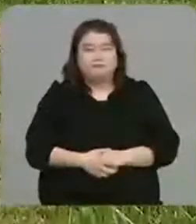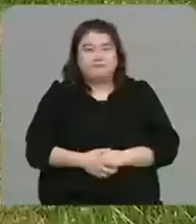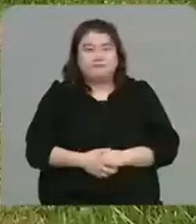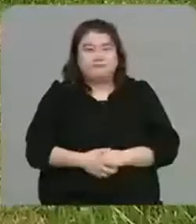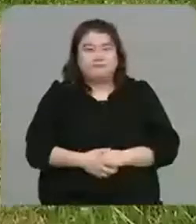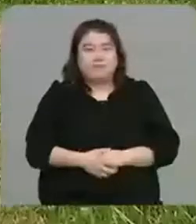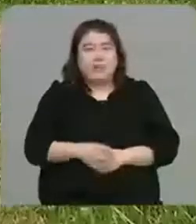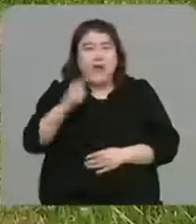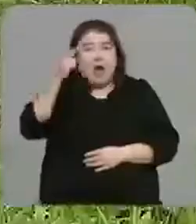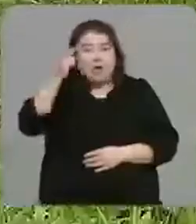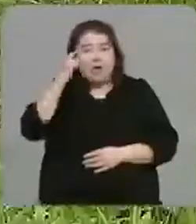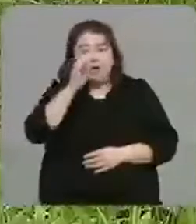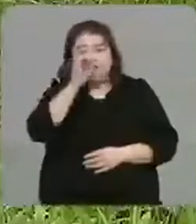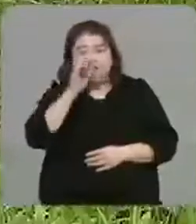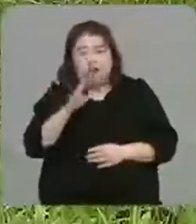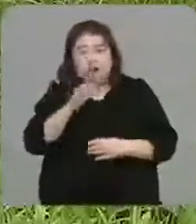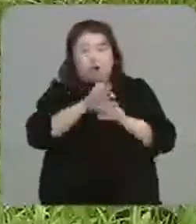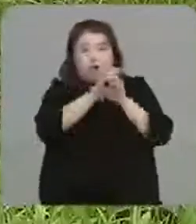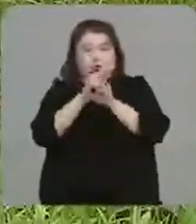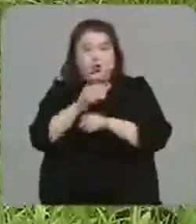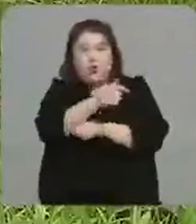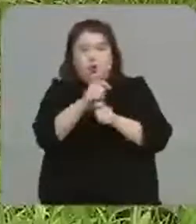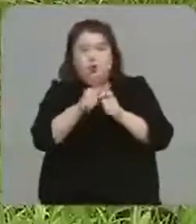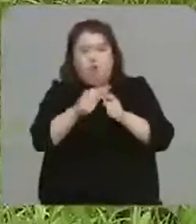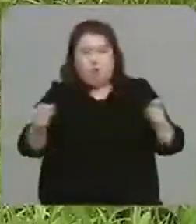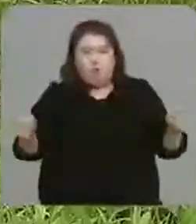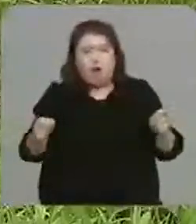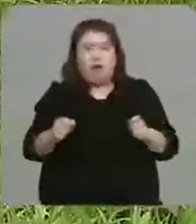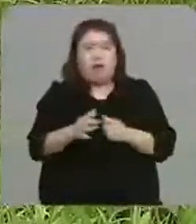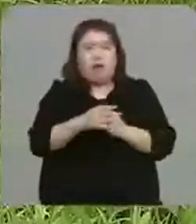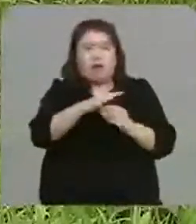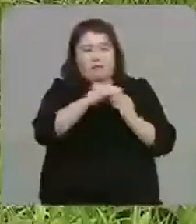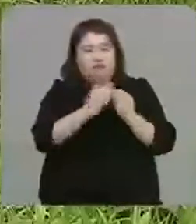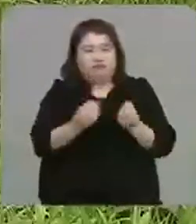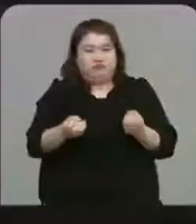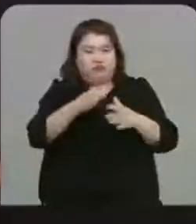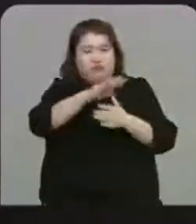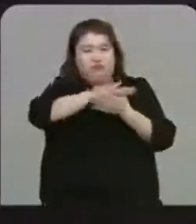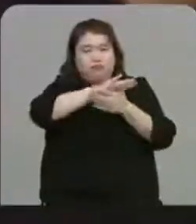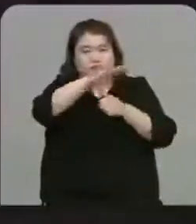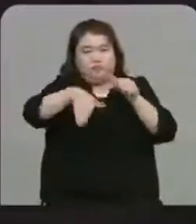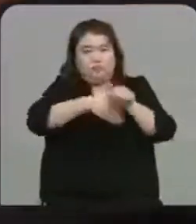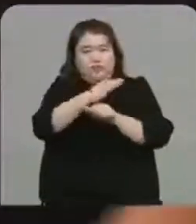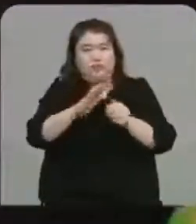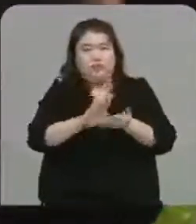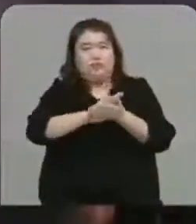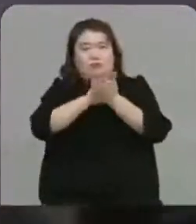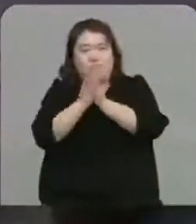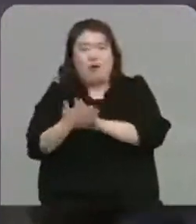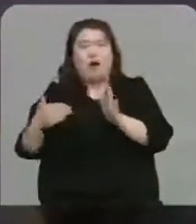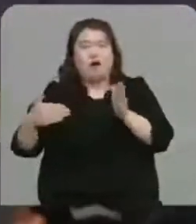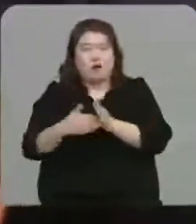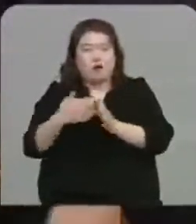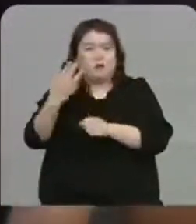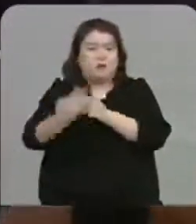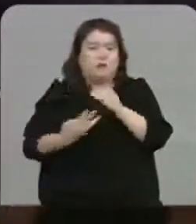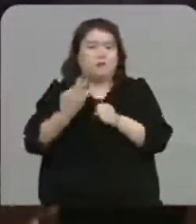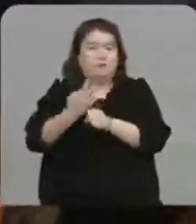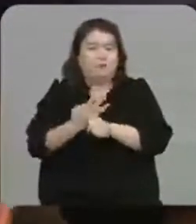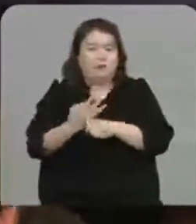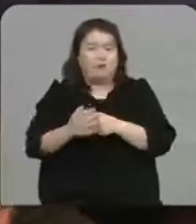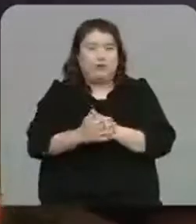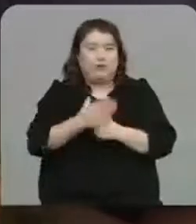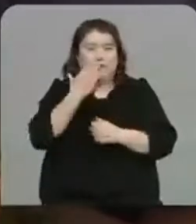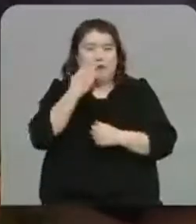예상치 못했던 코로나19 대유행에 명절 분위기까지 바꿔버렸던 지난 3년. 의례 당연하려니